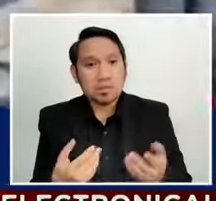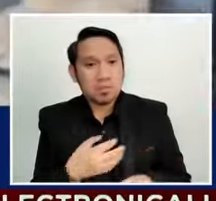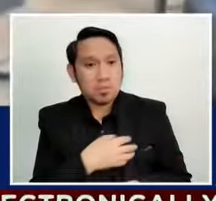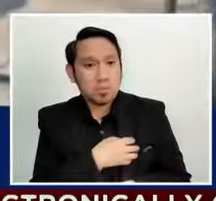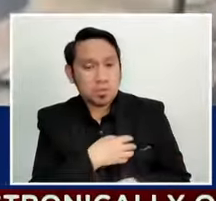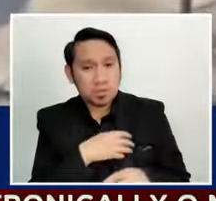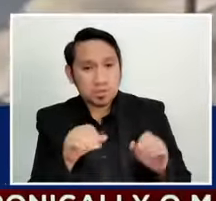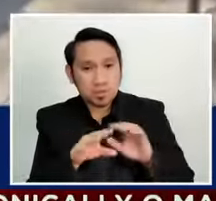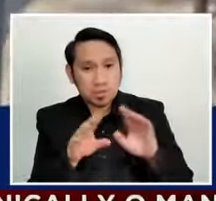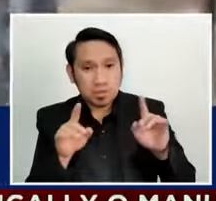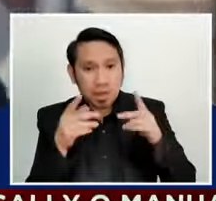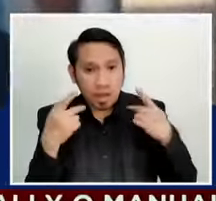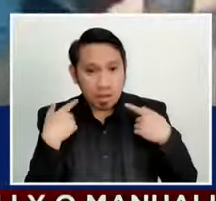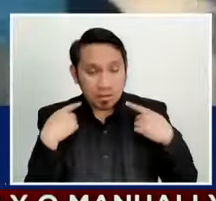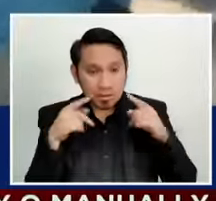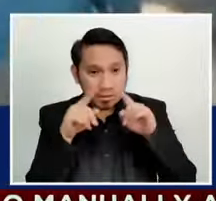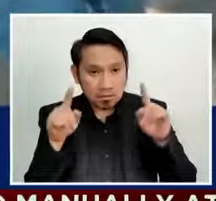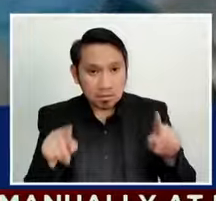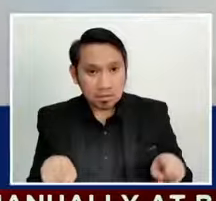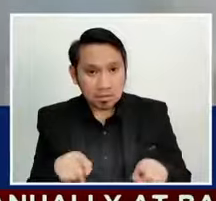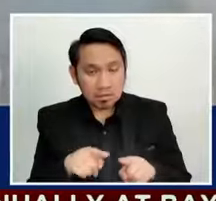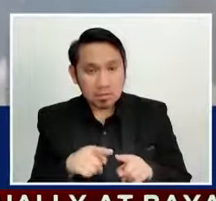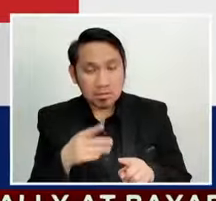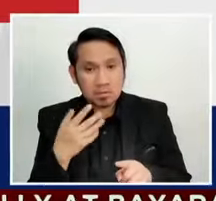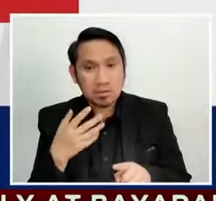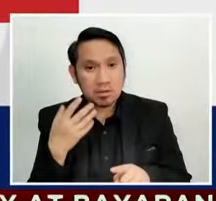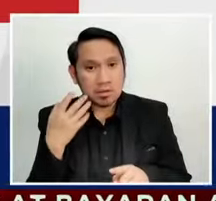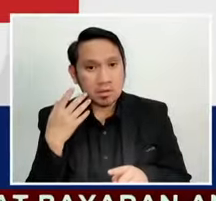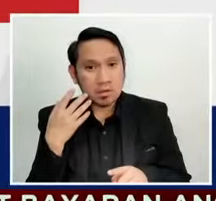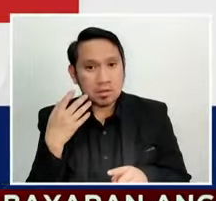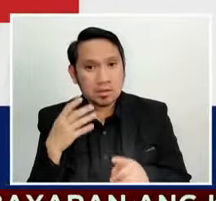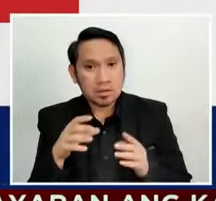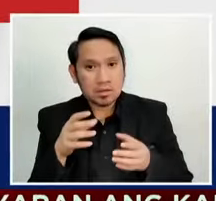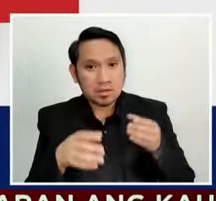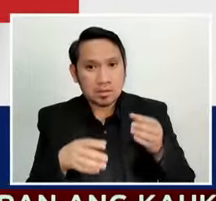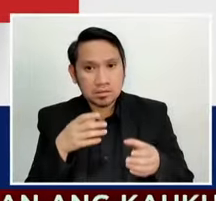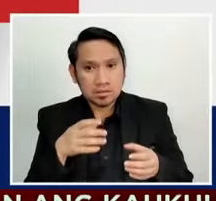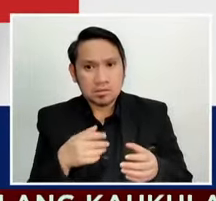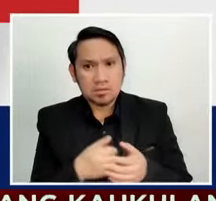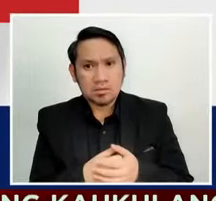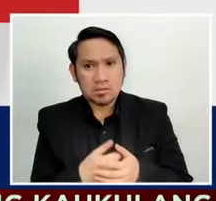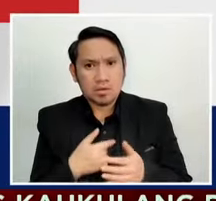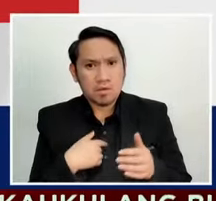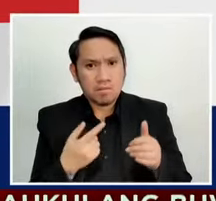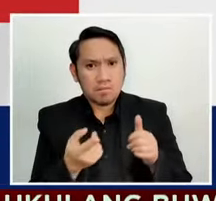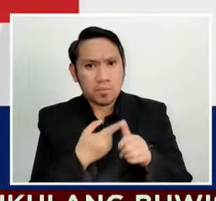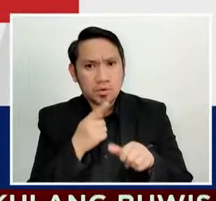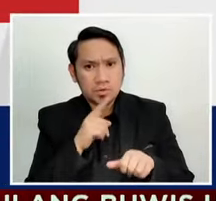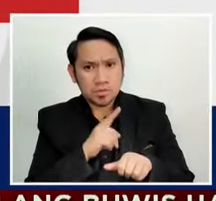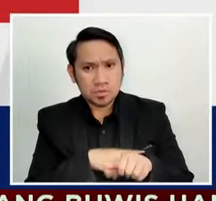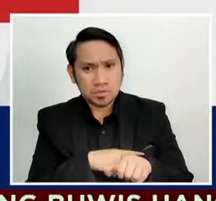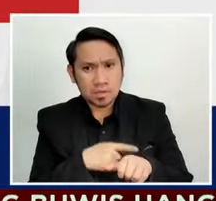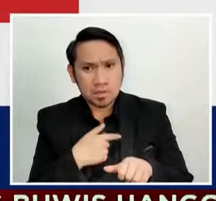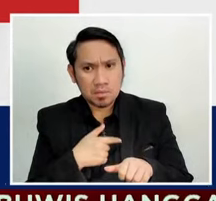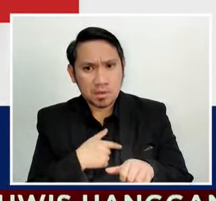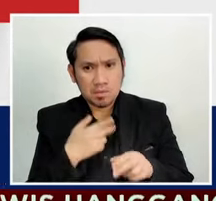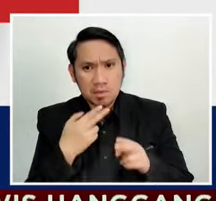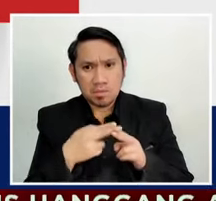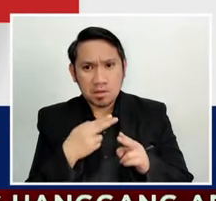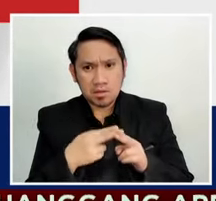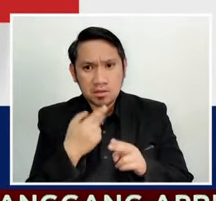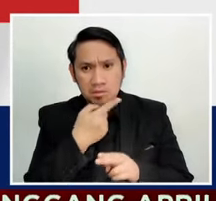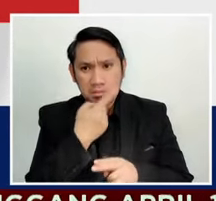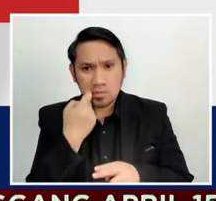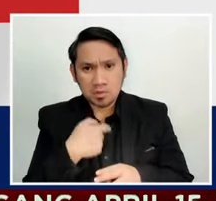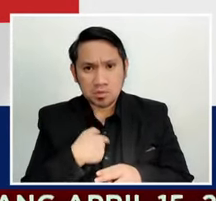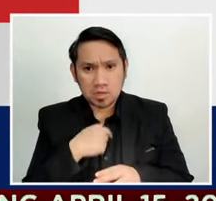may kaso pala siya sa paglabag ng bouncing check lock. Siyempre, ano, first time yun, nagkahit yung pangalan ko na hindi ko naman siya